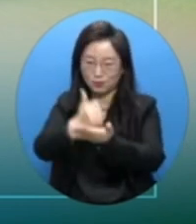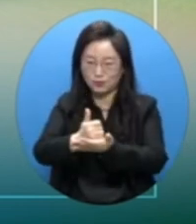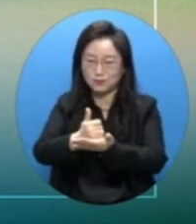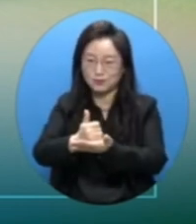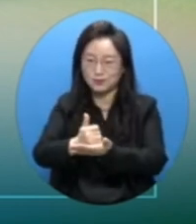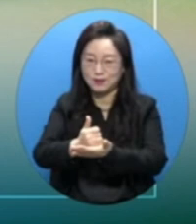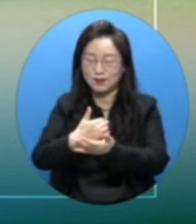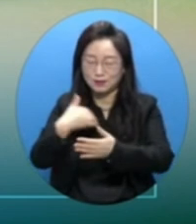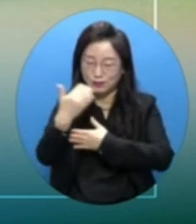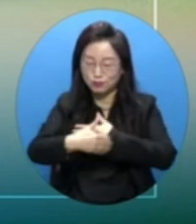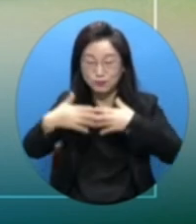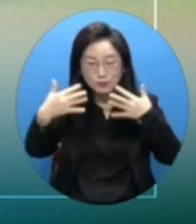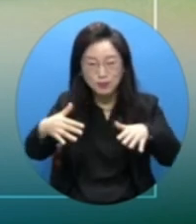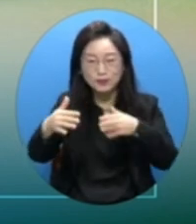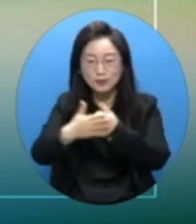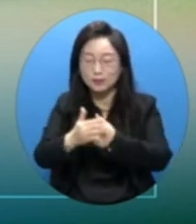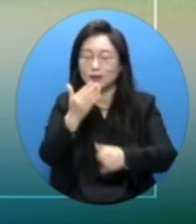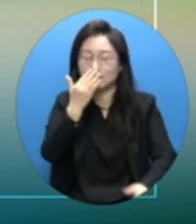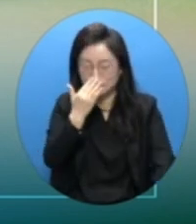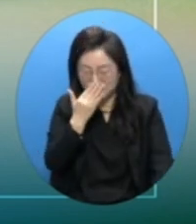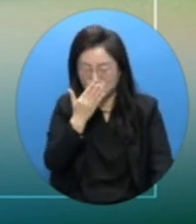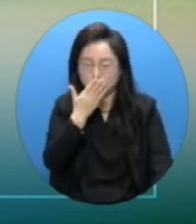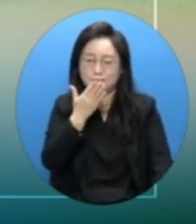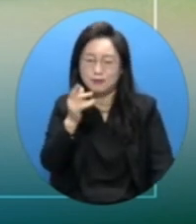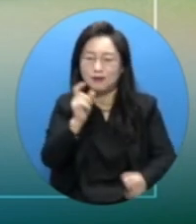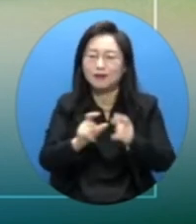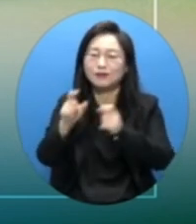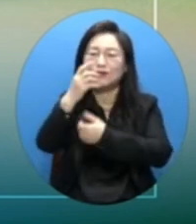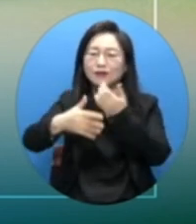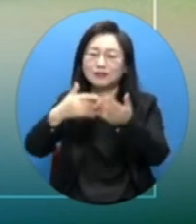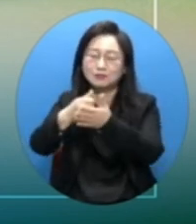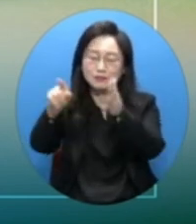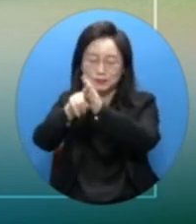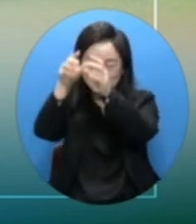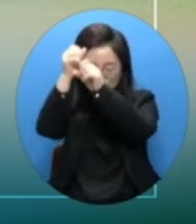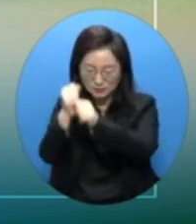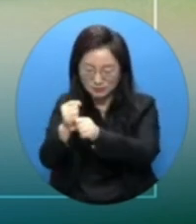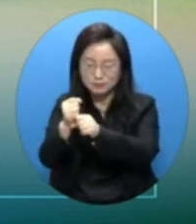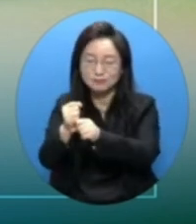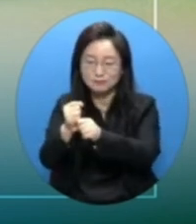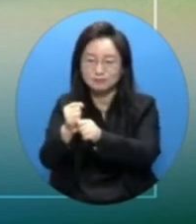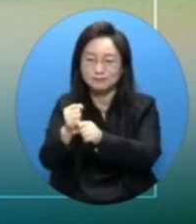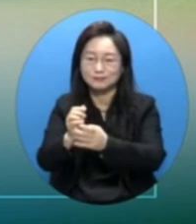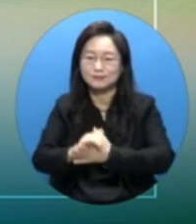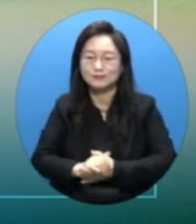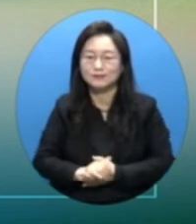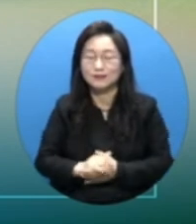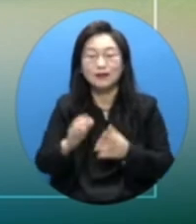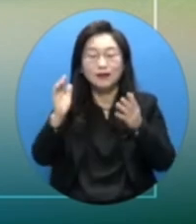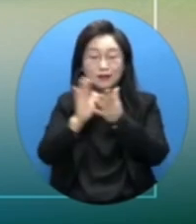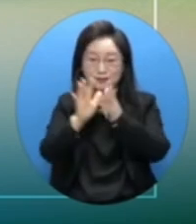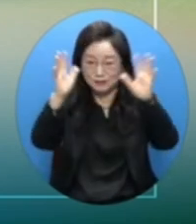나는 육신의 연약함 때문에 겸손할 수 있었고 더욱더 하나님을 의지하게 되었습니다 할렐루야